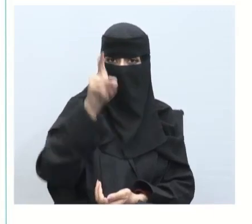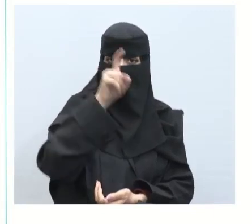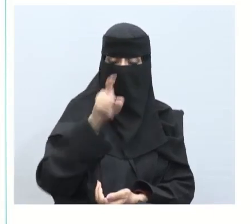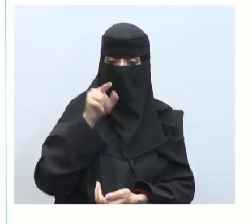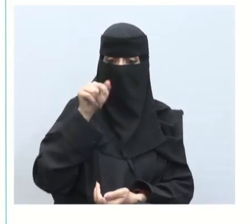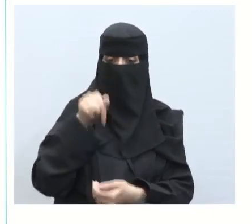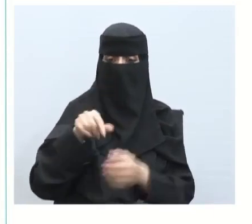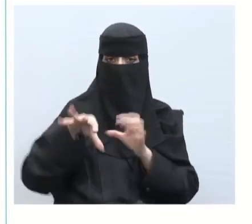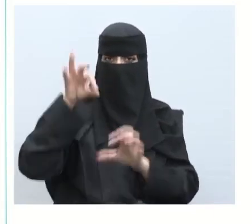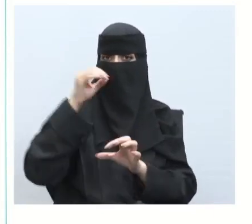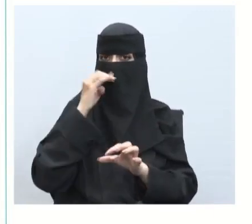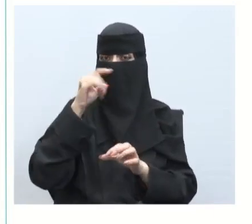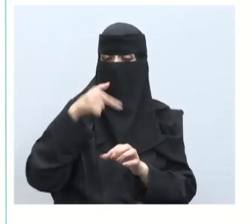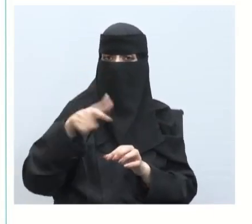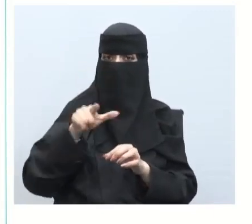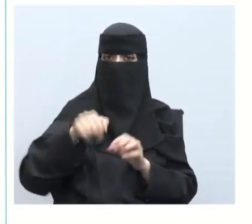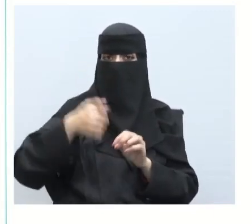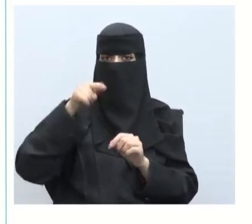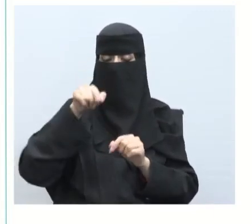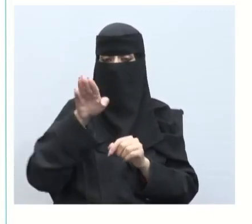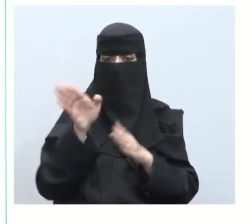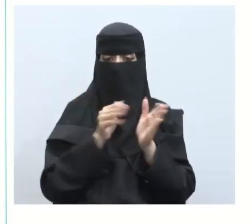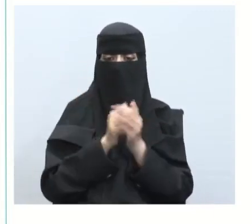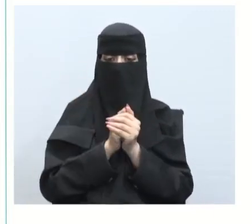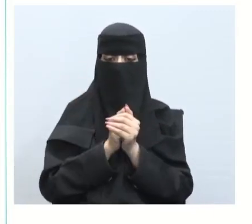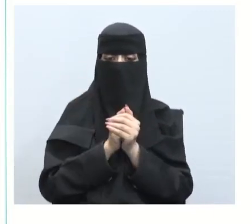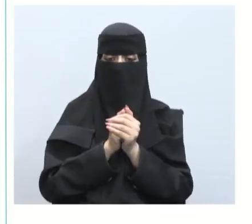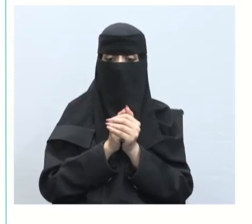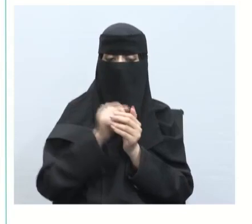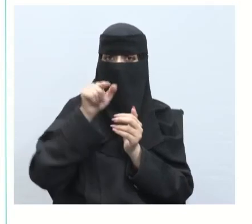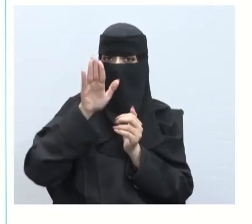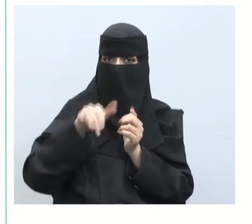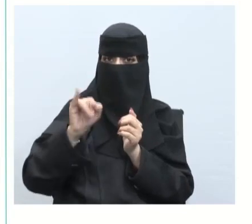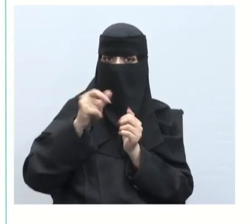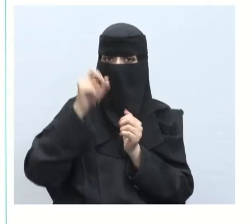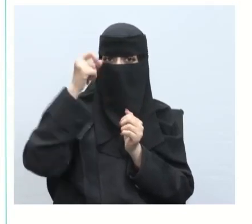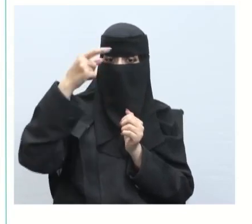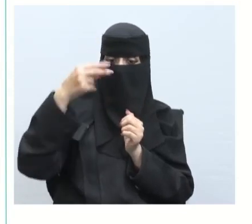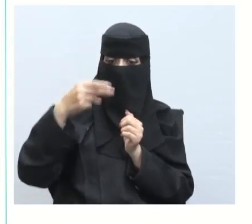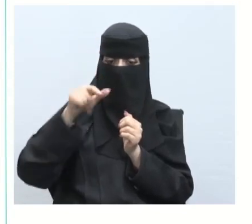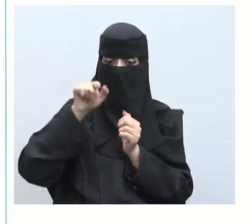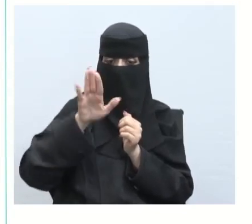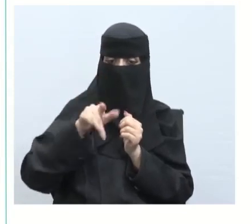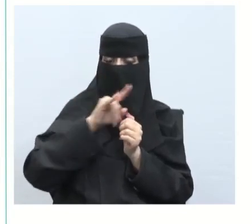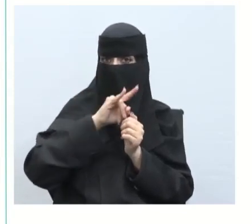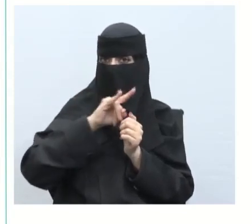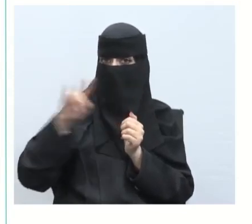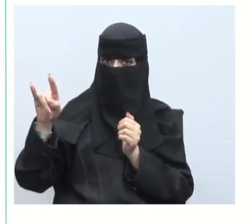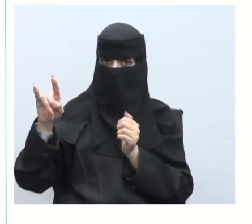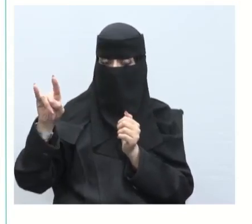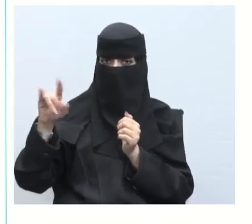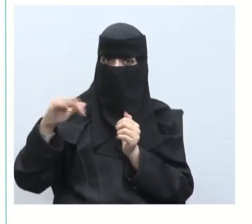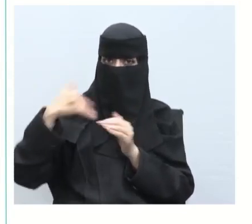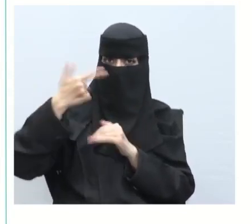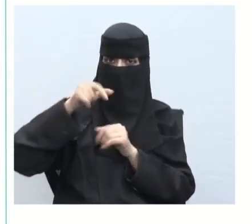الدرس اختر الاجابه الافضل لكل مما ياتي اي من العناصر الاتيه لا يعتبر او لا